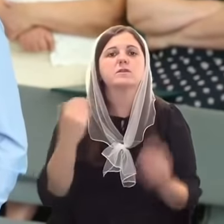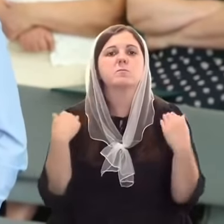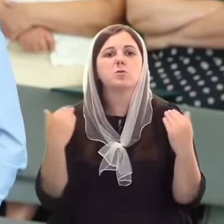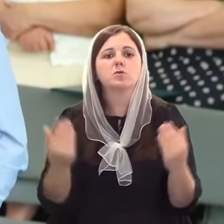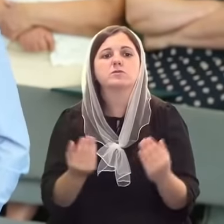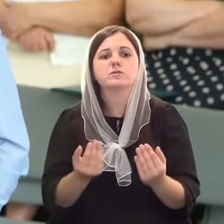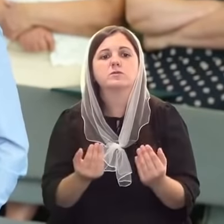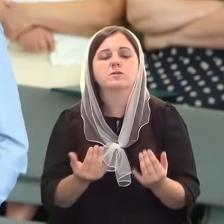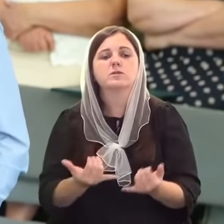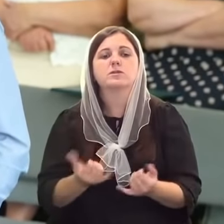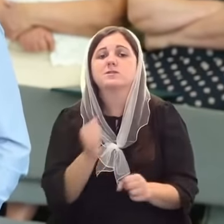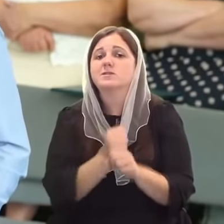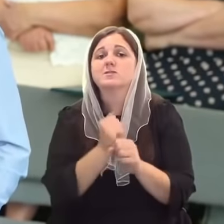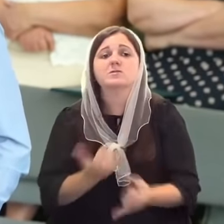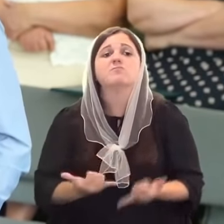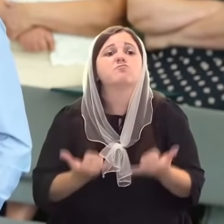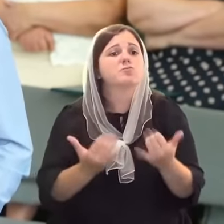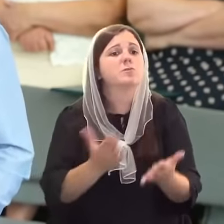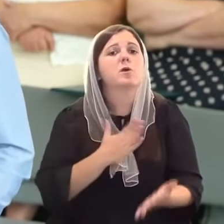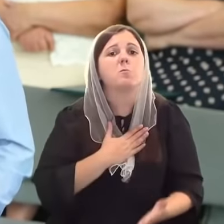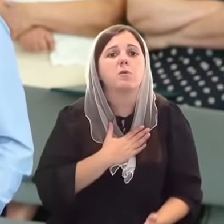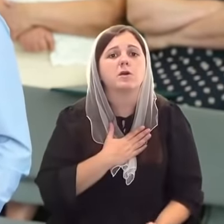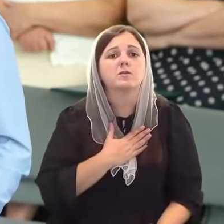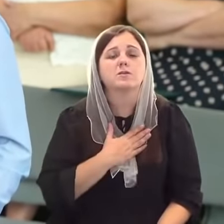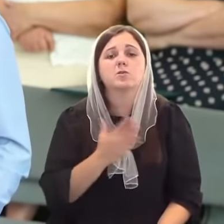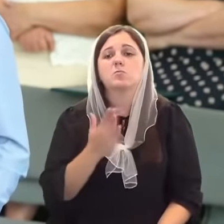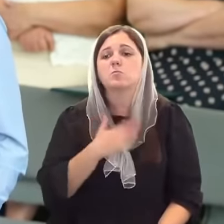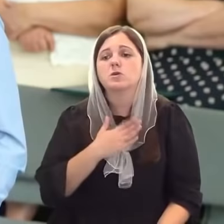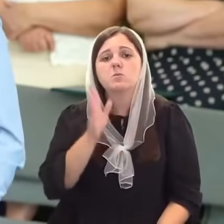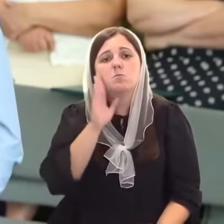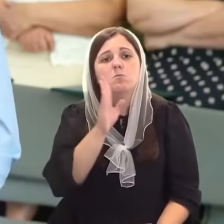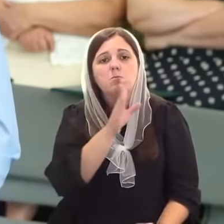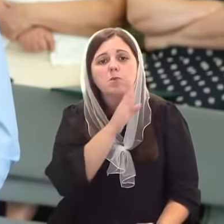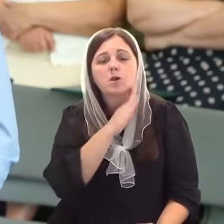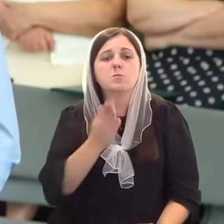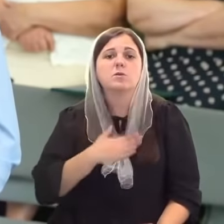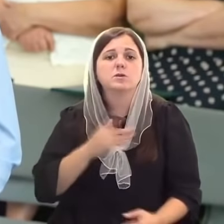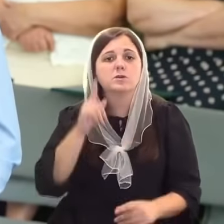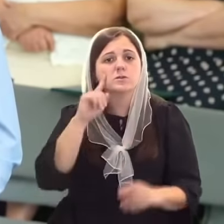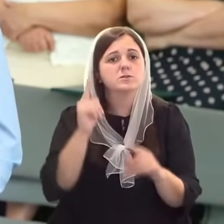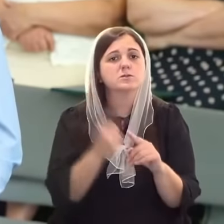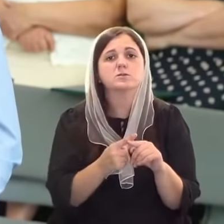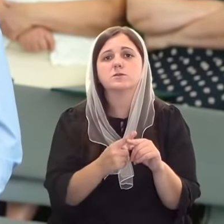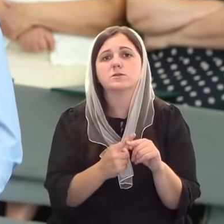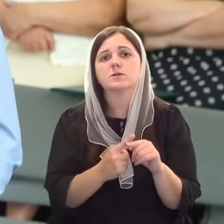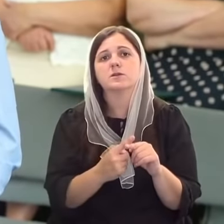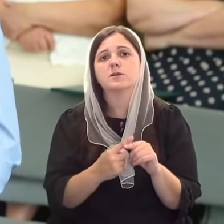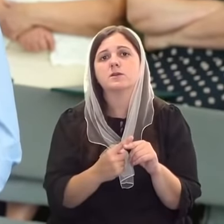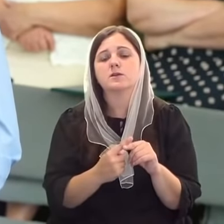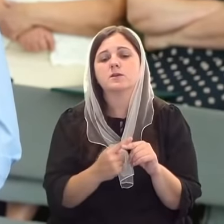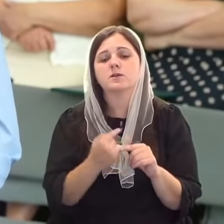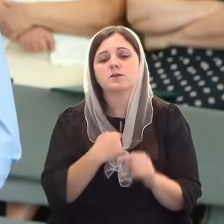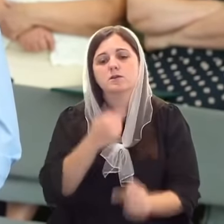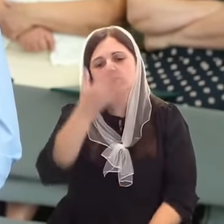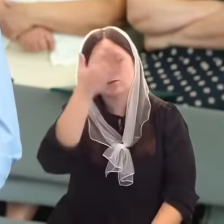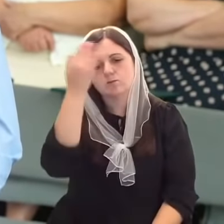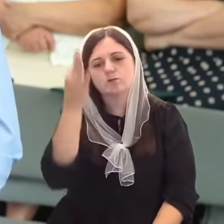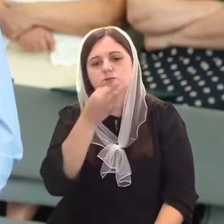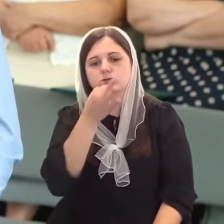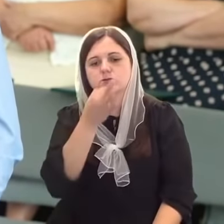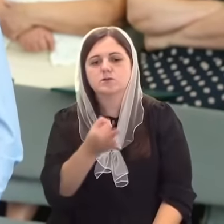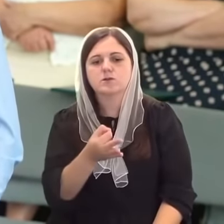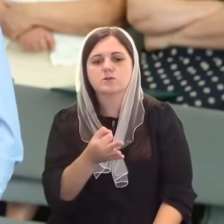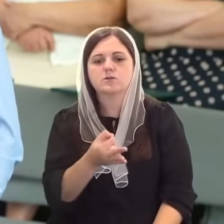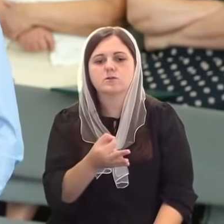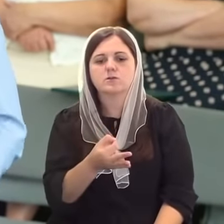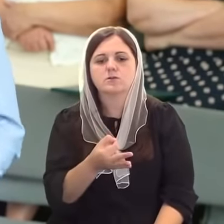не сделал для меня по отношению к моей маме и моей сестре. Я забыл